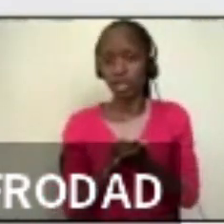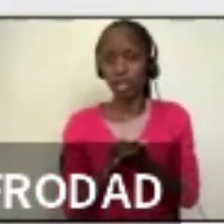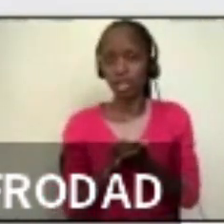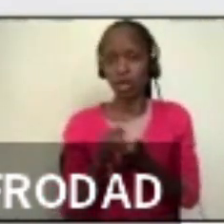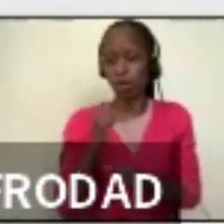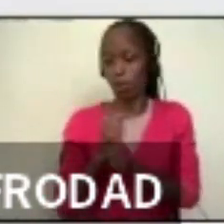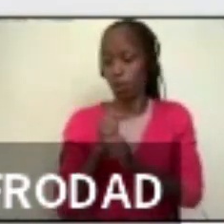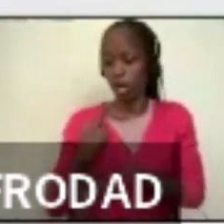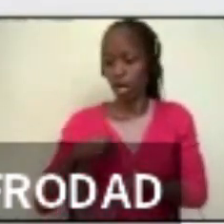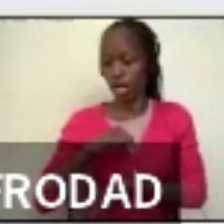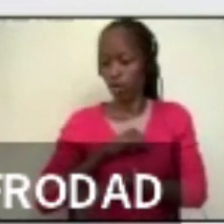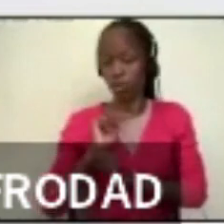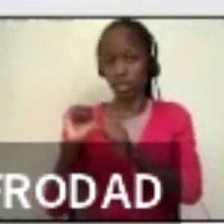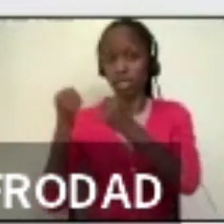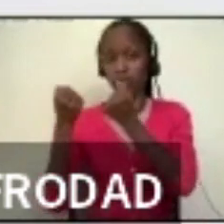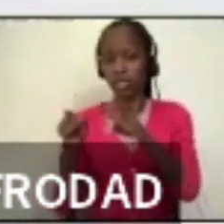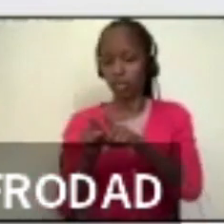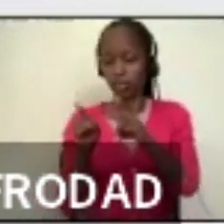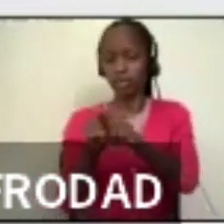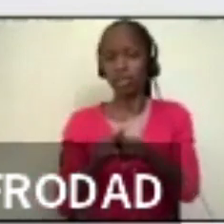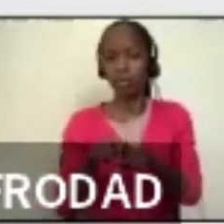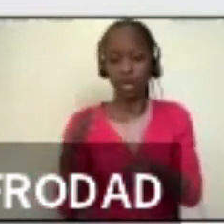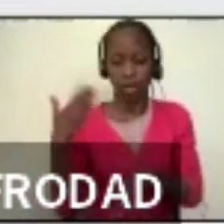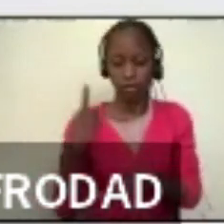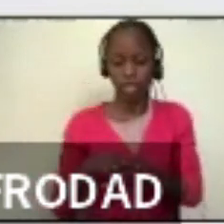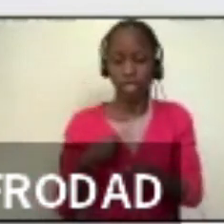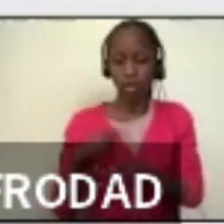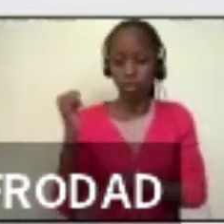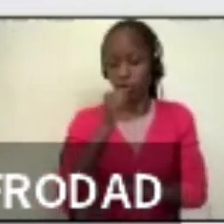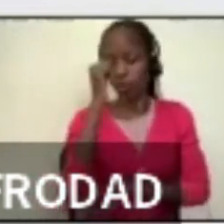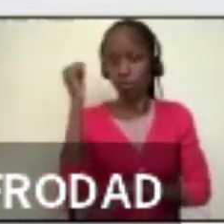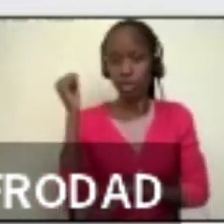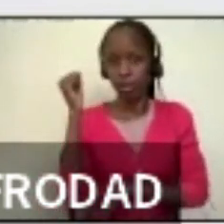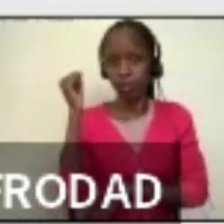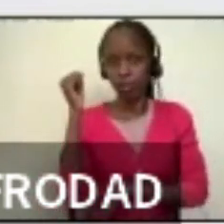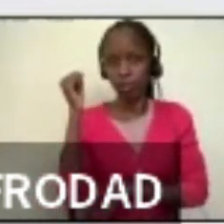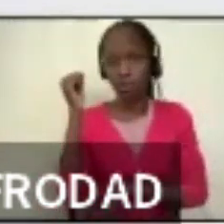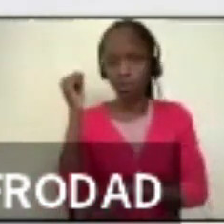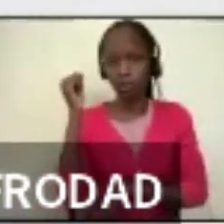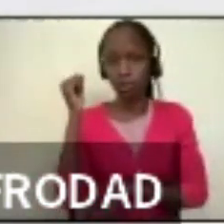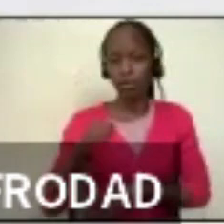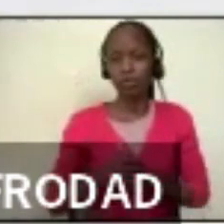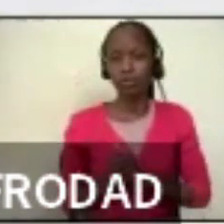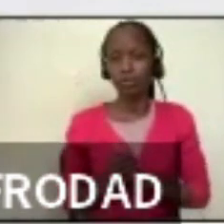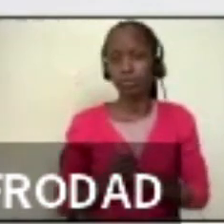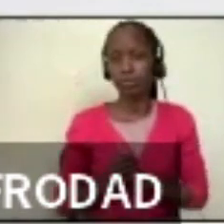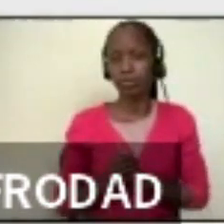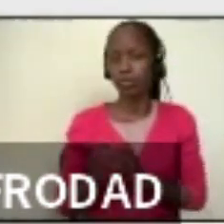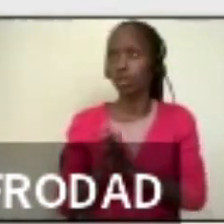on dit le matin, ça va, je suis en vie. À midi, ça va, ma journée s'est bien passée, je suis en vie. Et ainsi de suite.